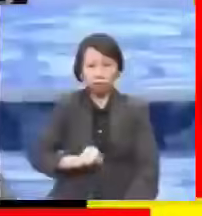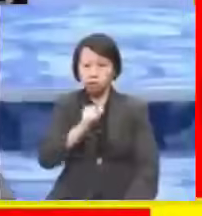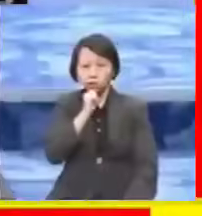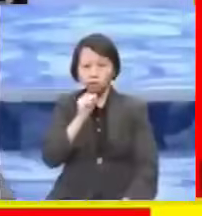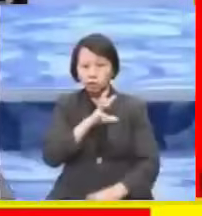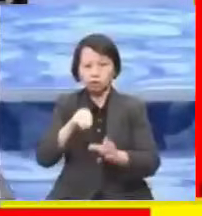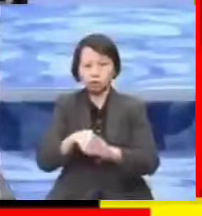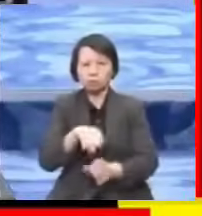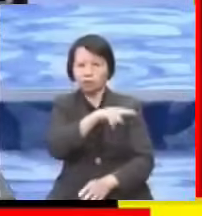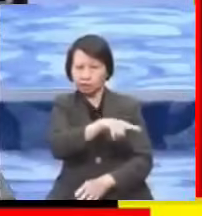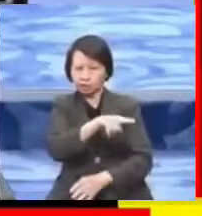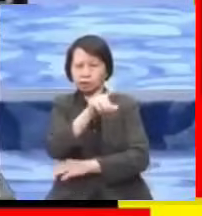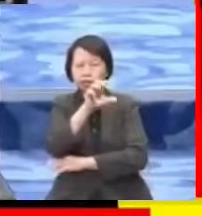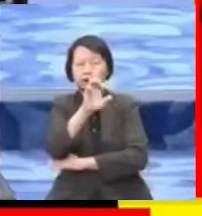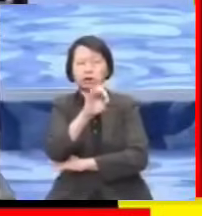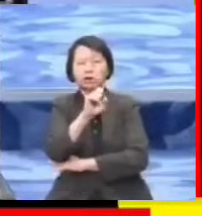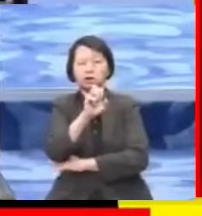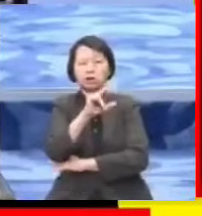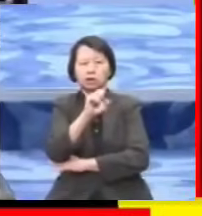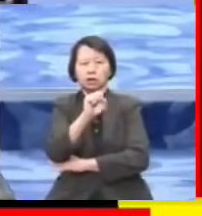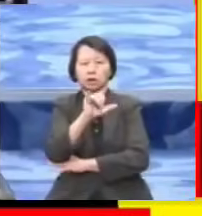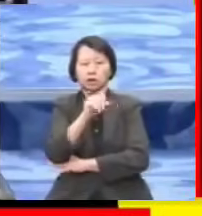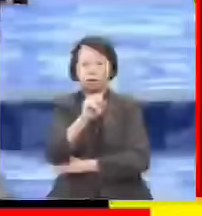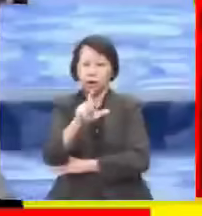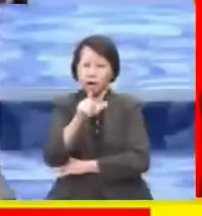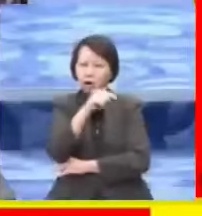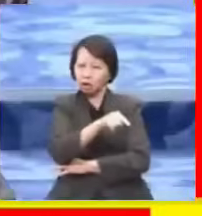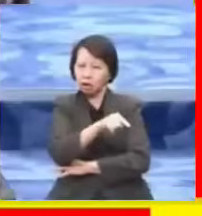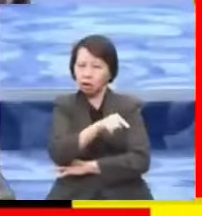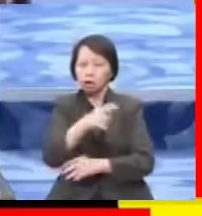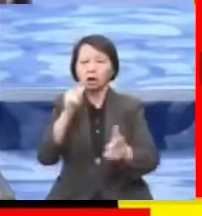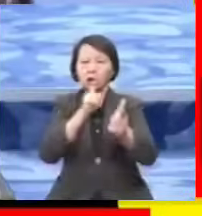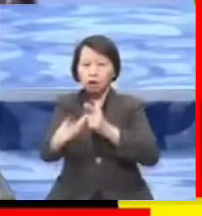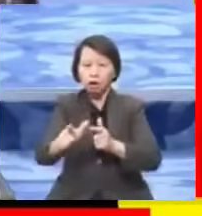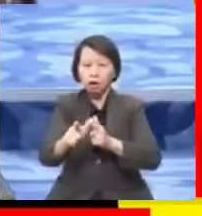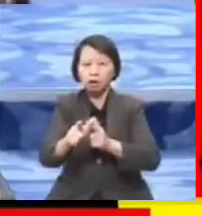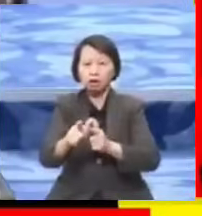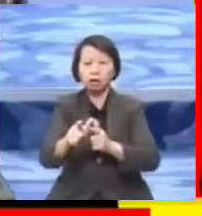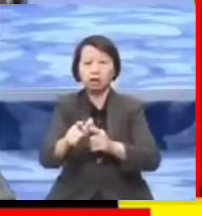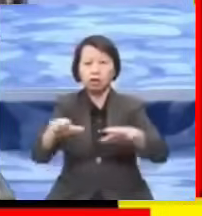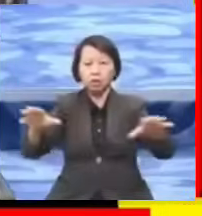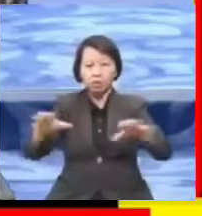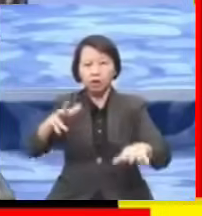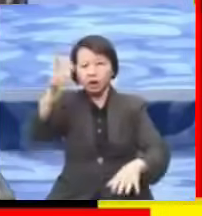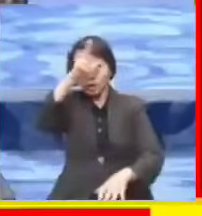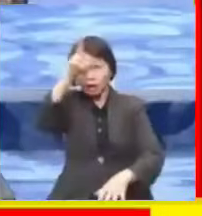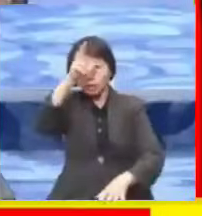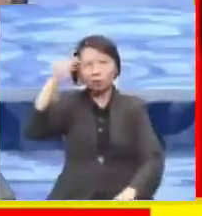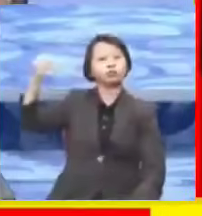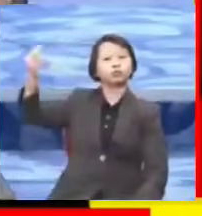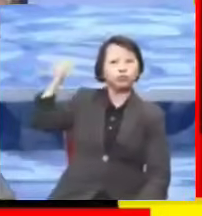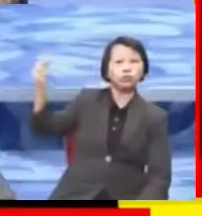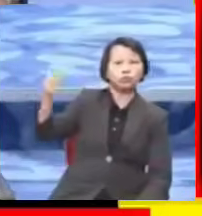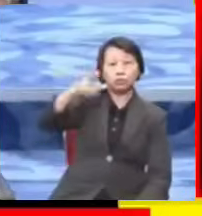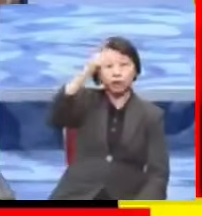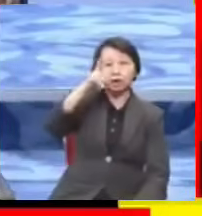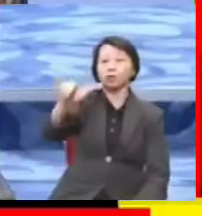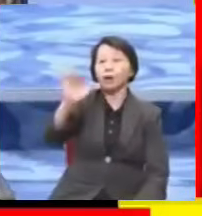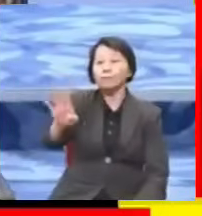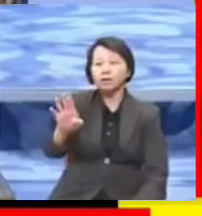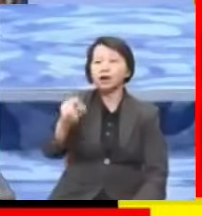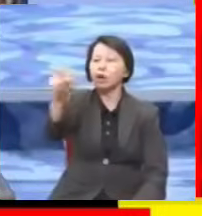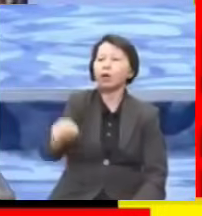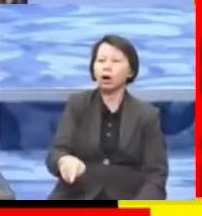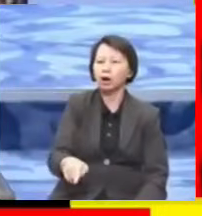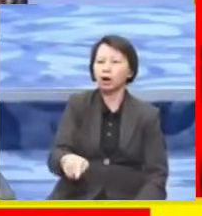melibatkan Farhash. Kelulusan kontrak yang dikaitkan itu, kelulusan dibuat oleh kerajaan terdahulu. Kerajaan Yang Berhormat, bukan kerajaan